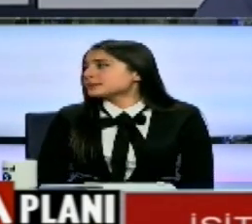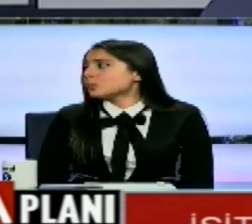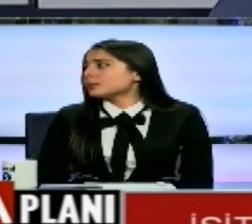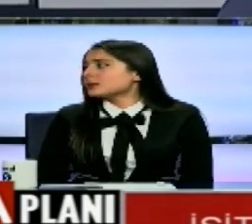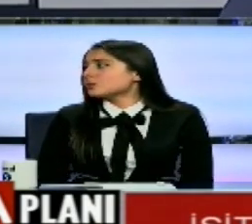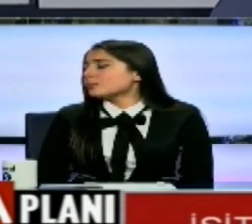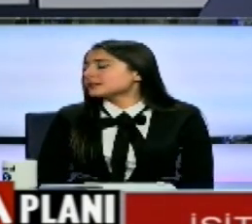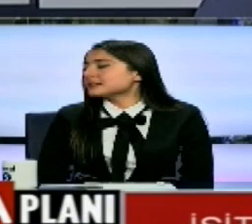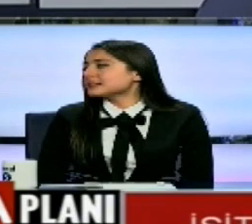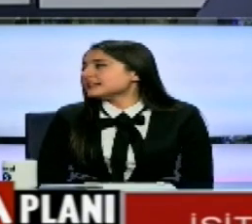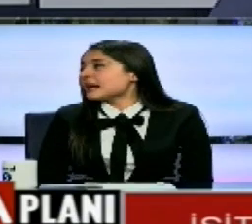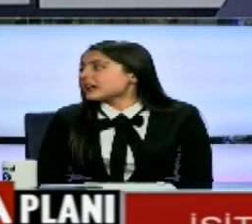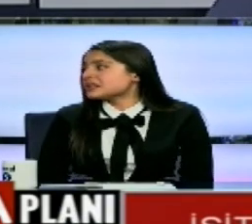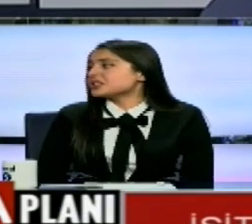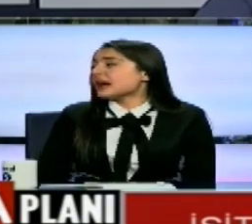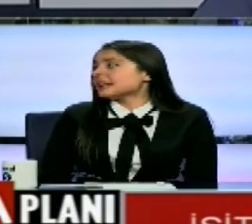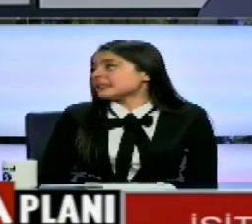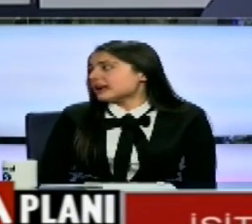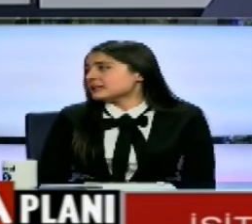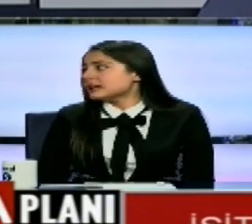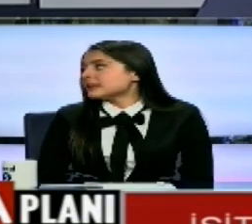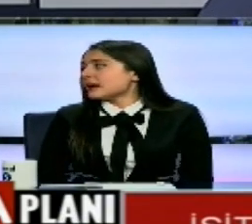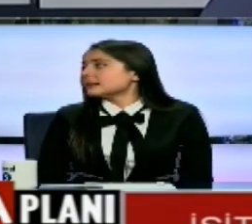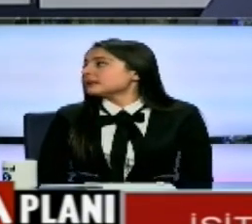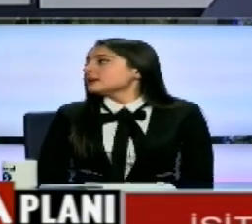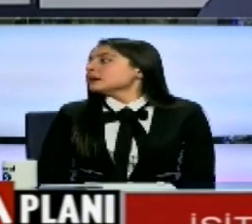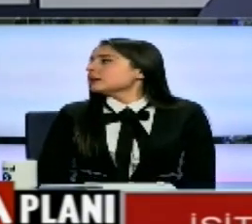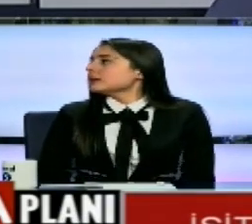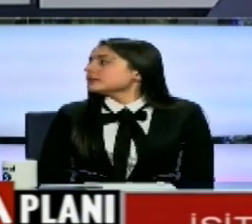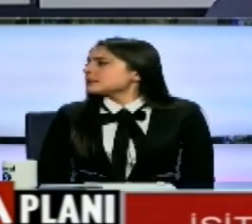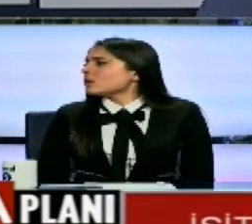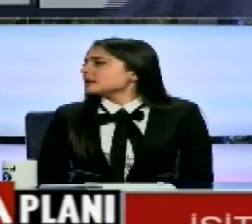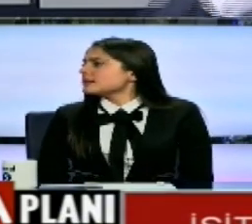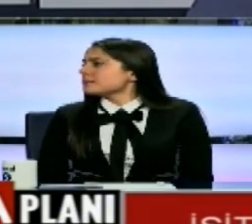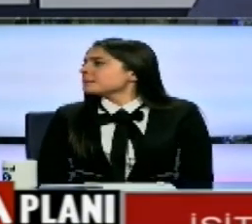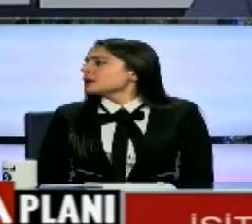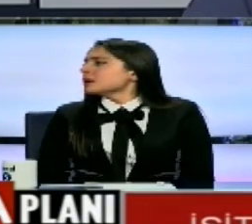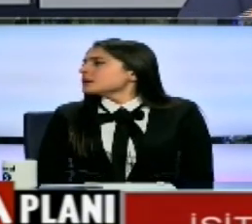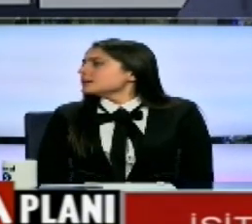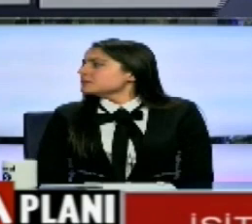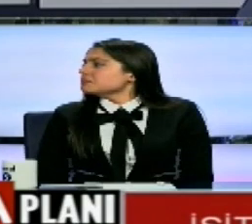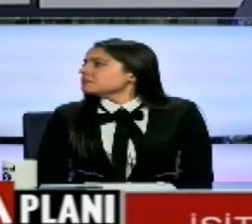ortak toplandıkları yerler sadece dernekler. Yani nasıl söylesem,